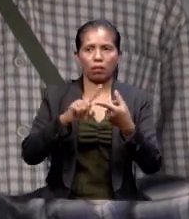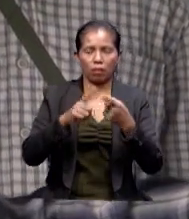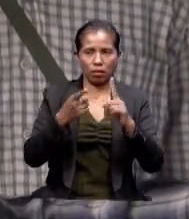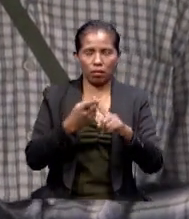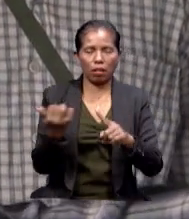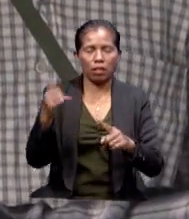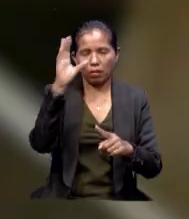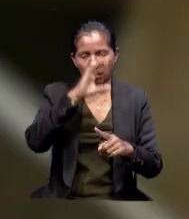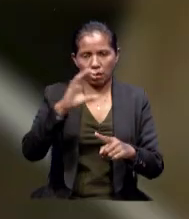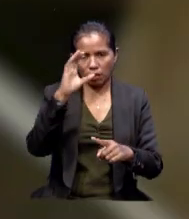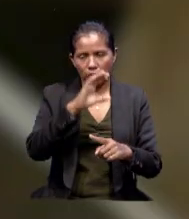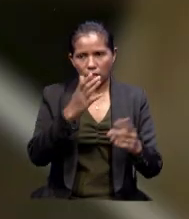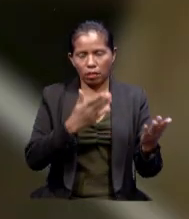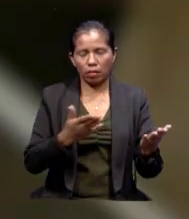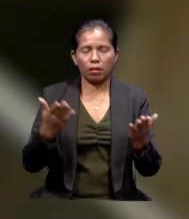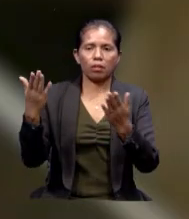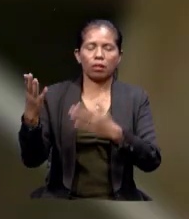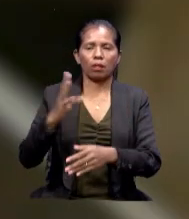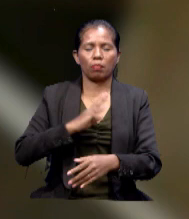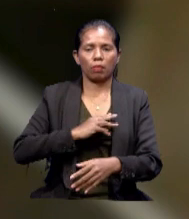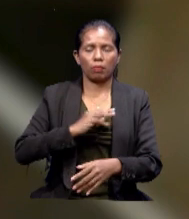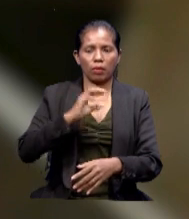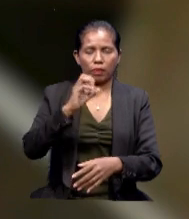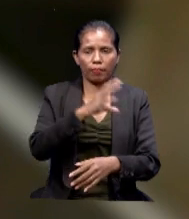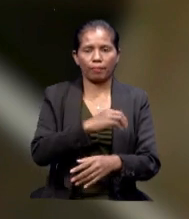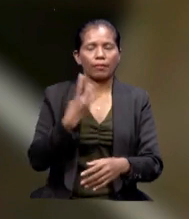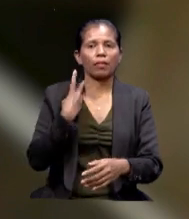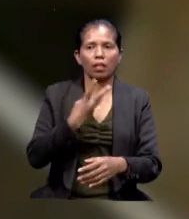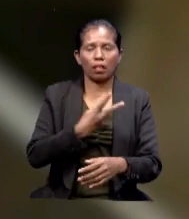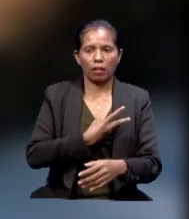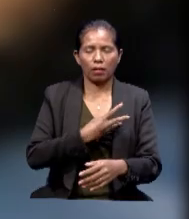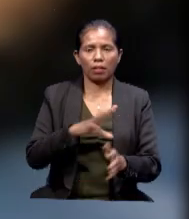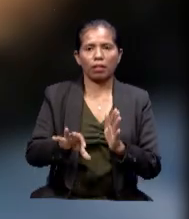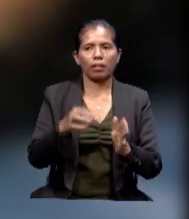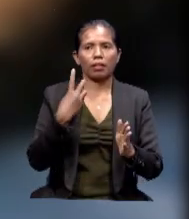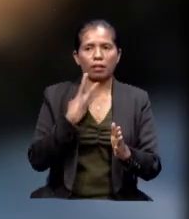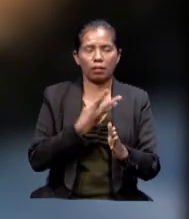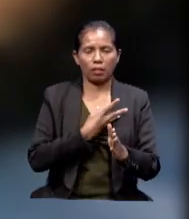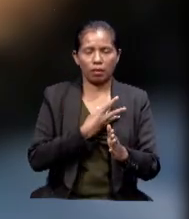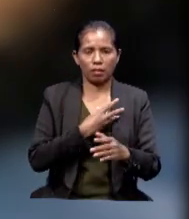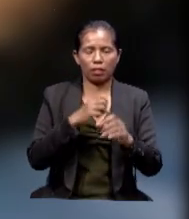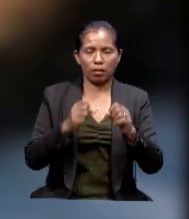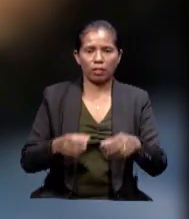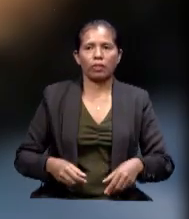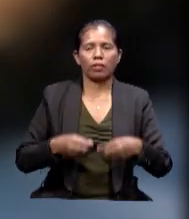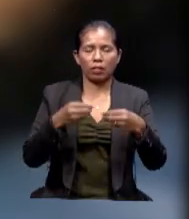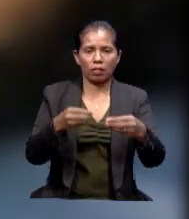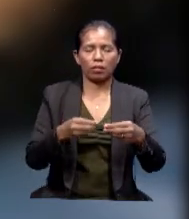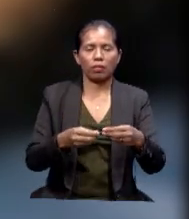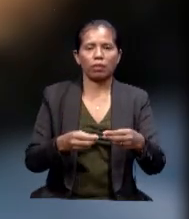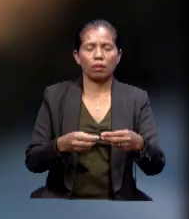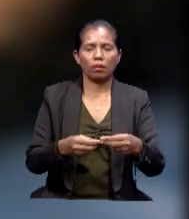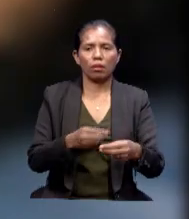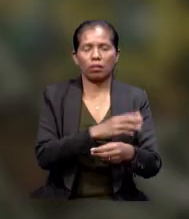identifika lori bawahnya ya komando menuju bonaru ya tetu momentum kita antisipa sih nabi kami mesti fokus fair masih